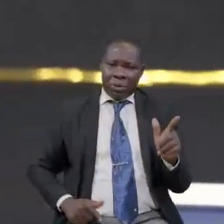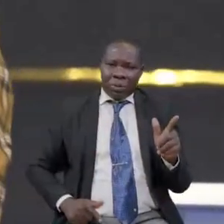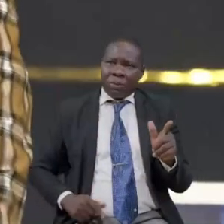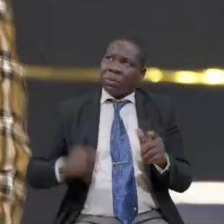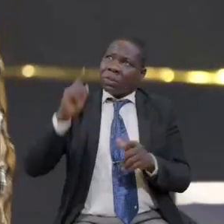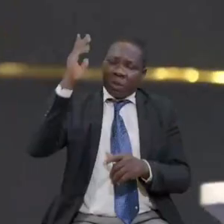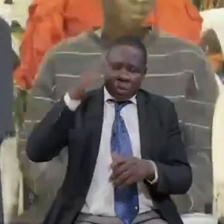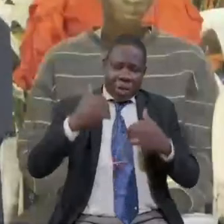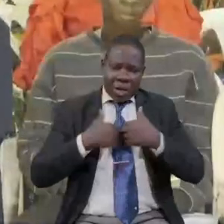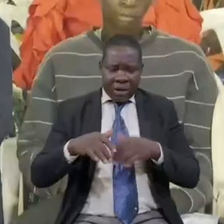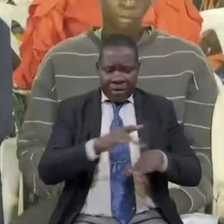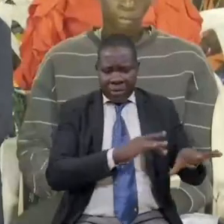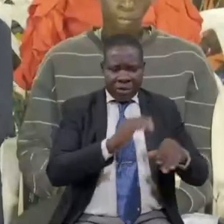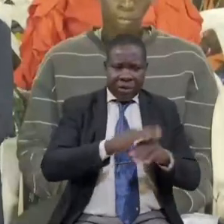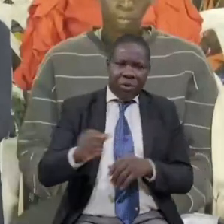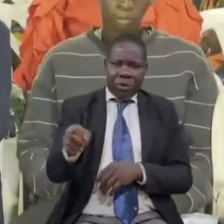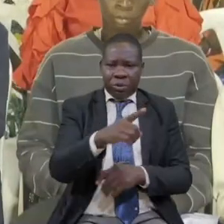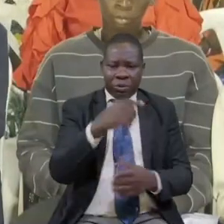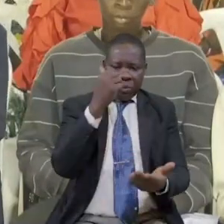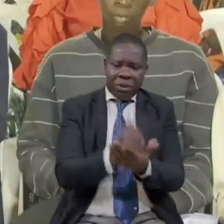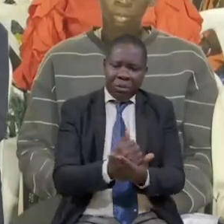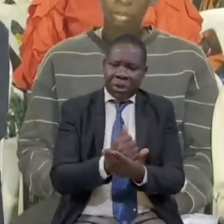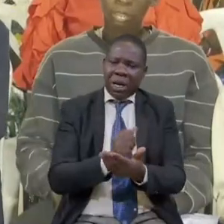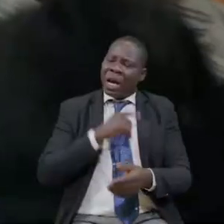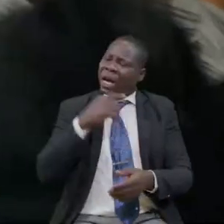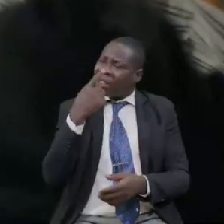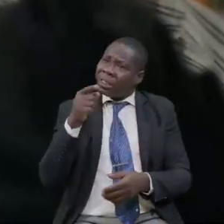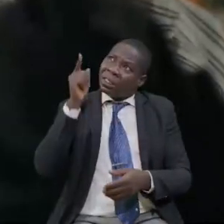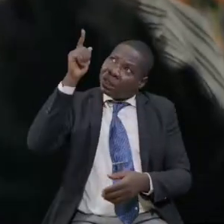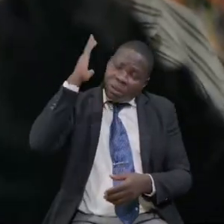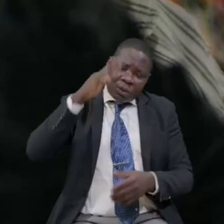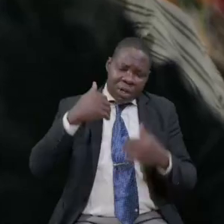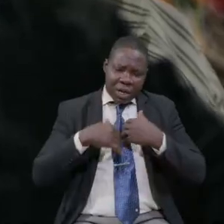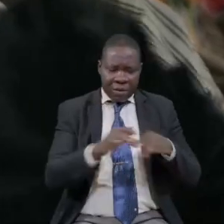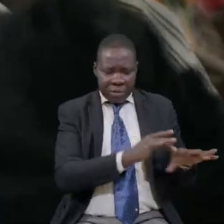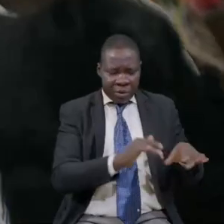aura pitié de vous. Je dis, il aura pitié de vous.